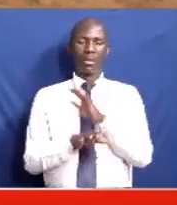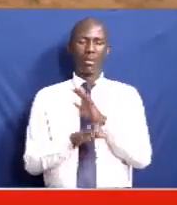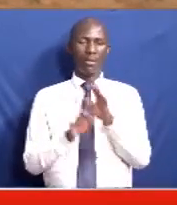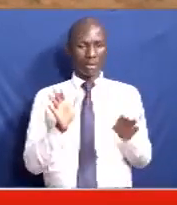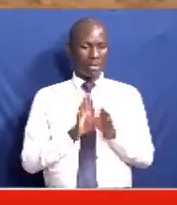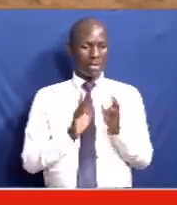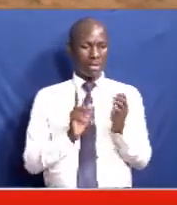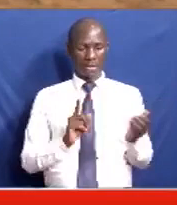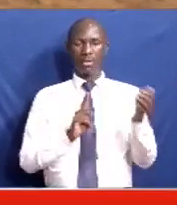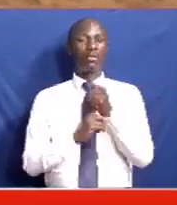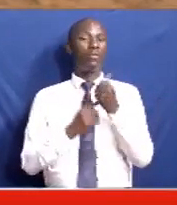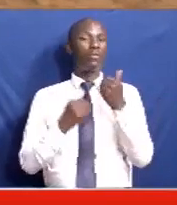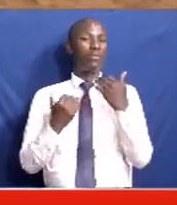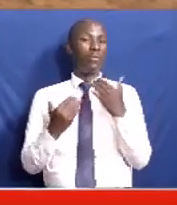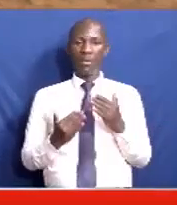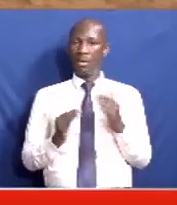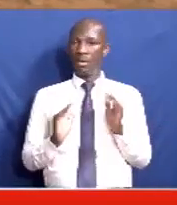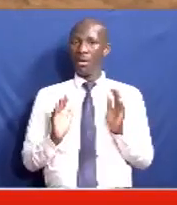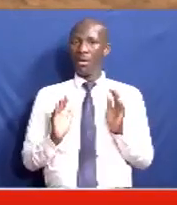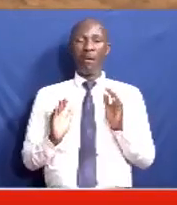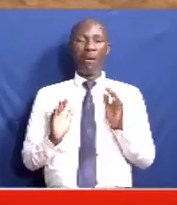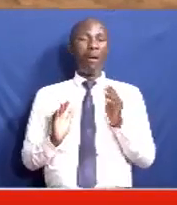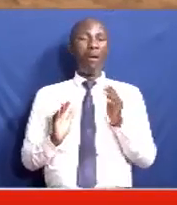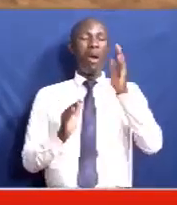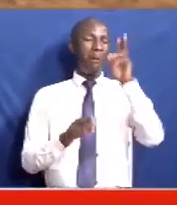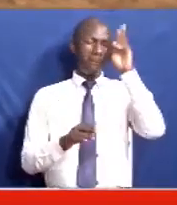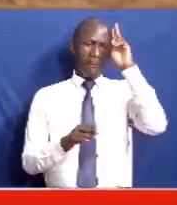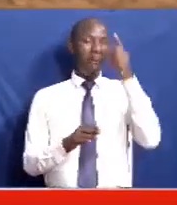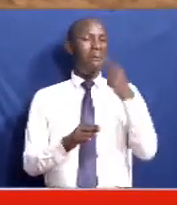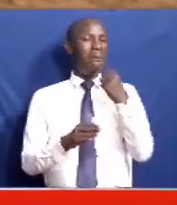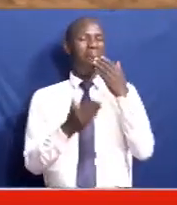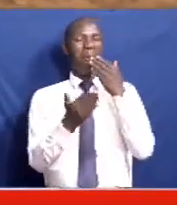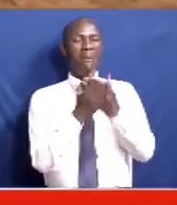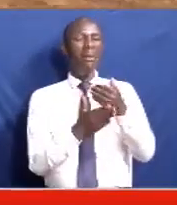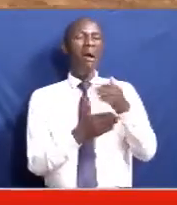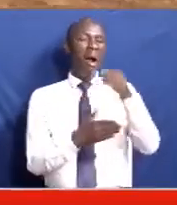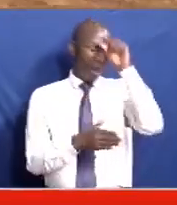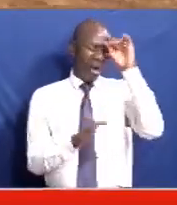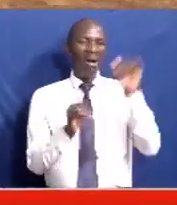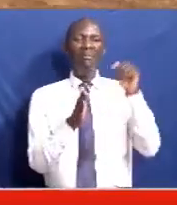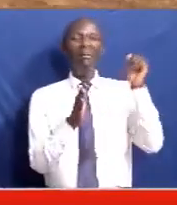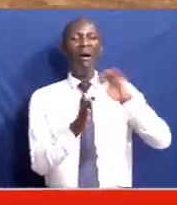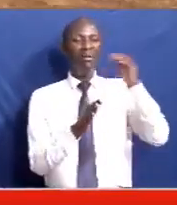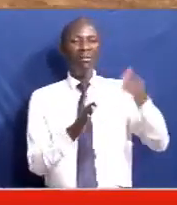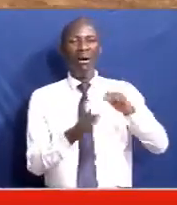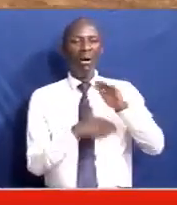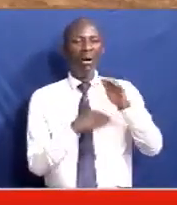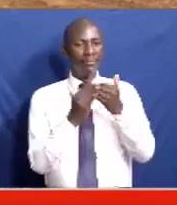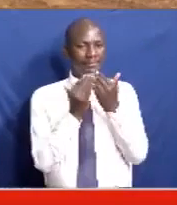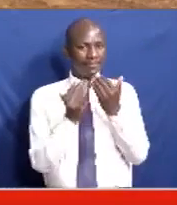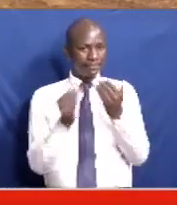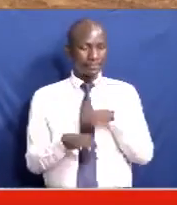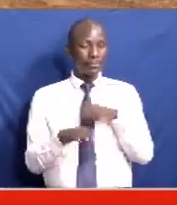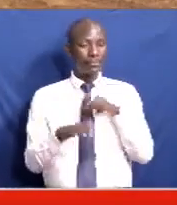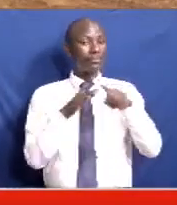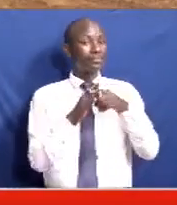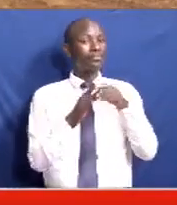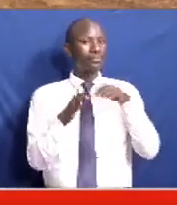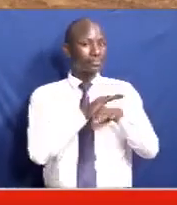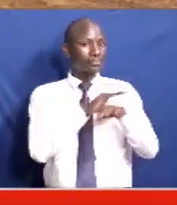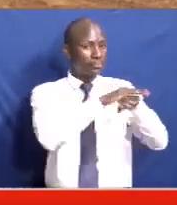ya nye na tizi ulani utunga mwe kwa serikali ya kaunti kiandazi ya nasitu metea mbio bando ikuwa